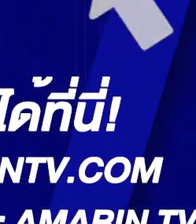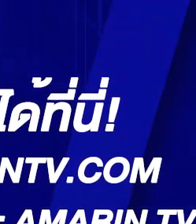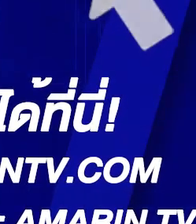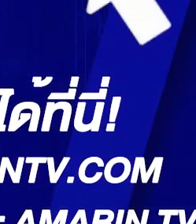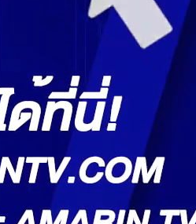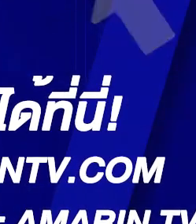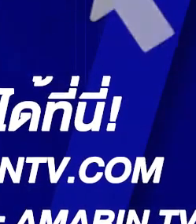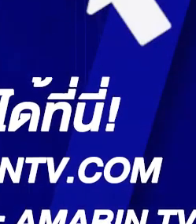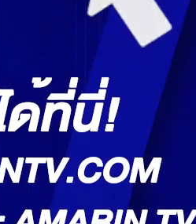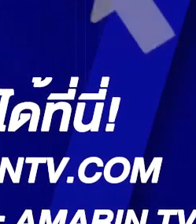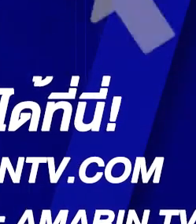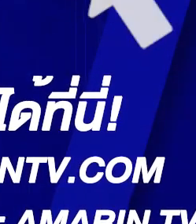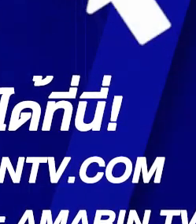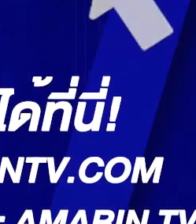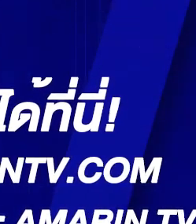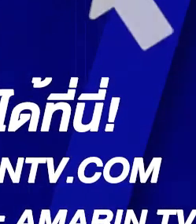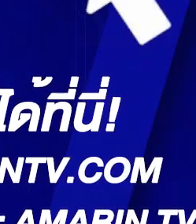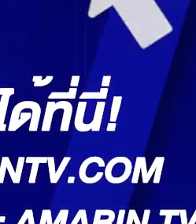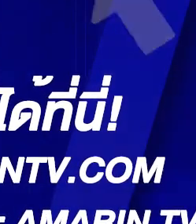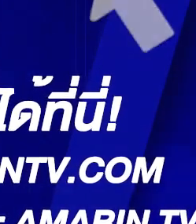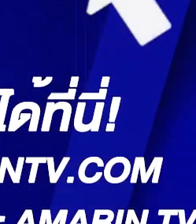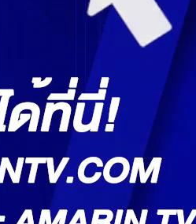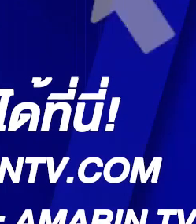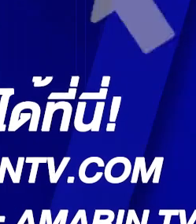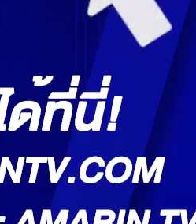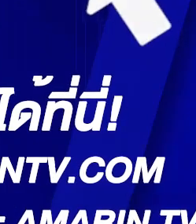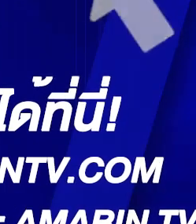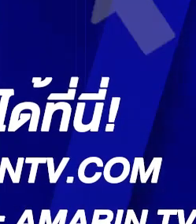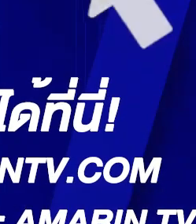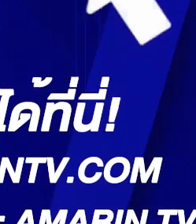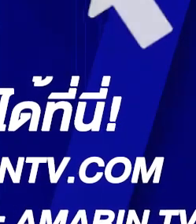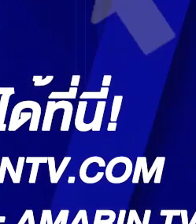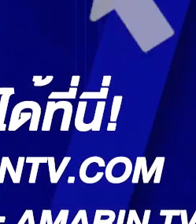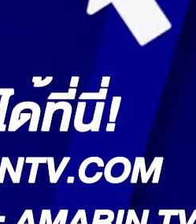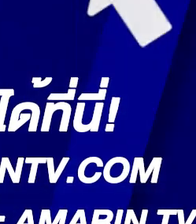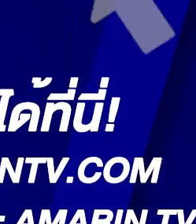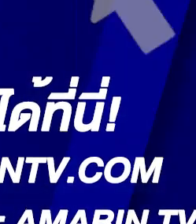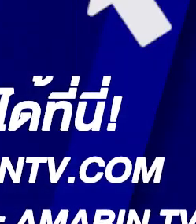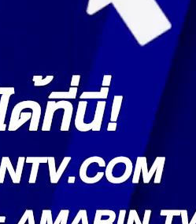แต่เวลา 11:00 น.เป็นต้นไปทางอมรินทร์ทีวี HD ช่อง 34ที่นี่ที่เดียวครับ